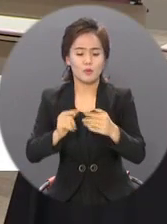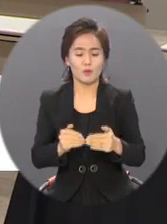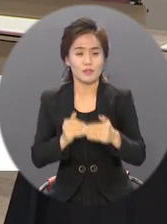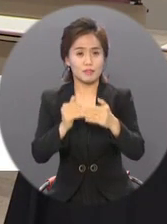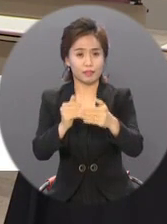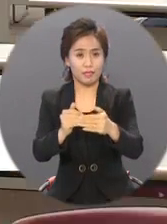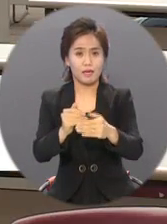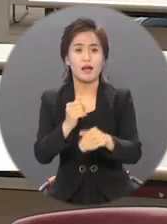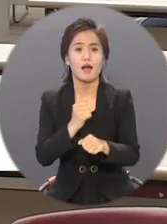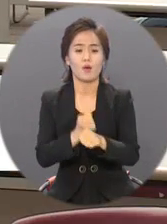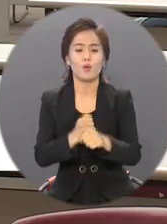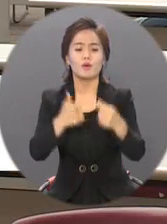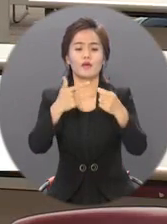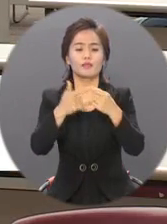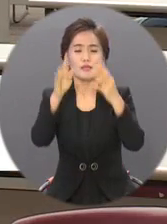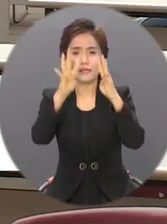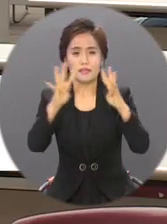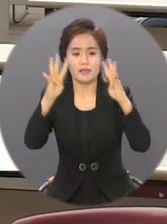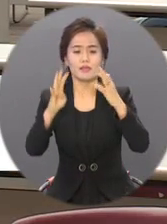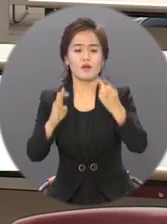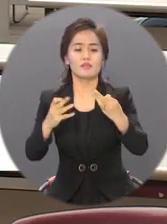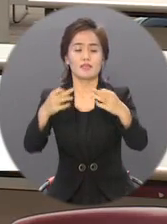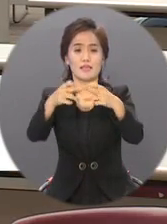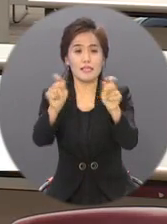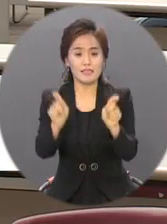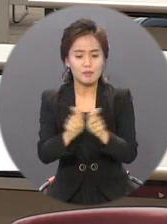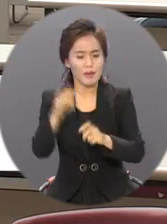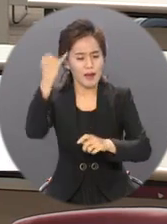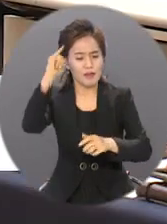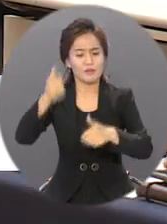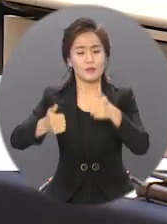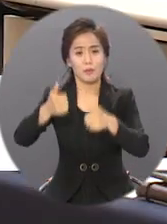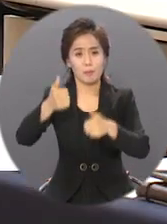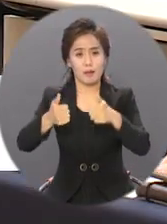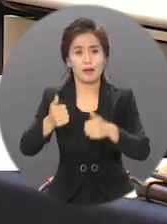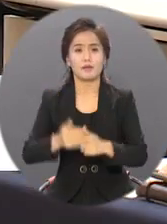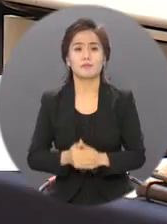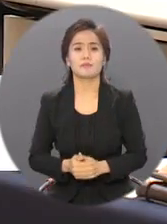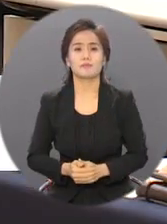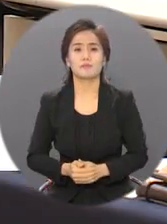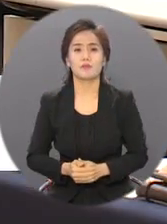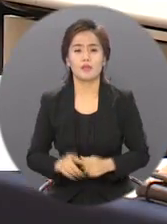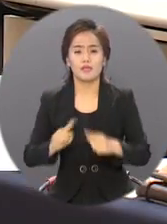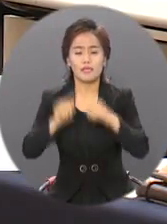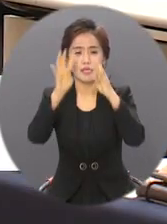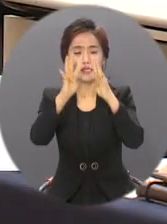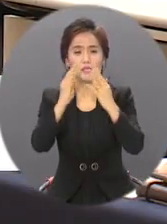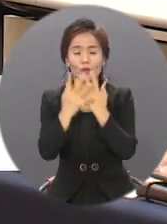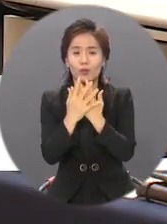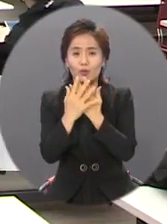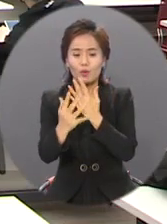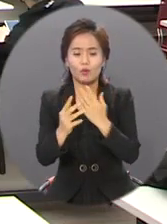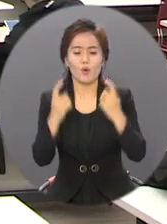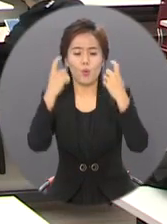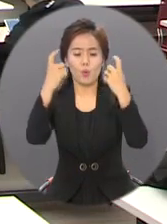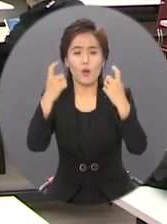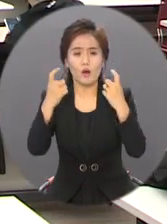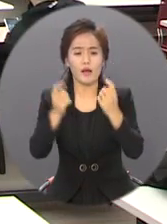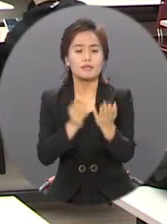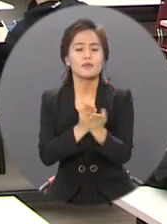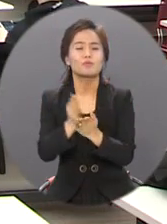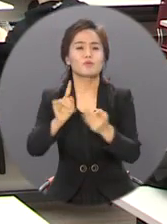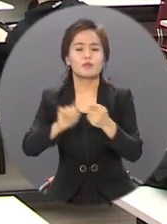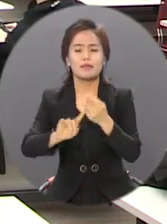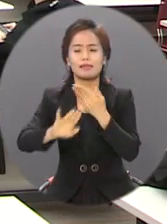진행되고 6개 대학 13개 팀이 아이디어를 겨루게 됩니다 이 대회는 관광 분야 산업 인재 가